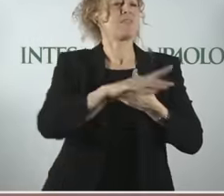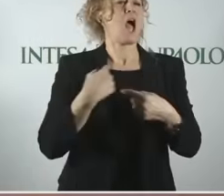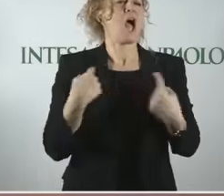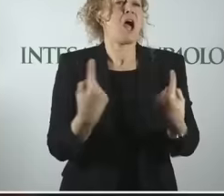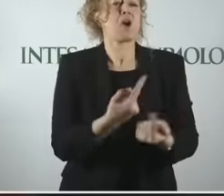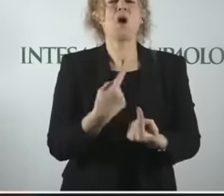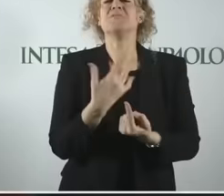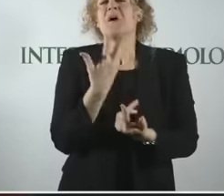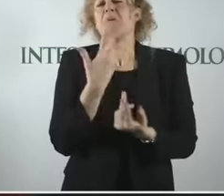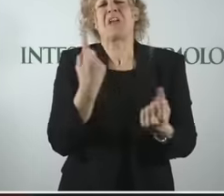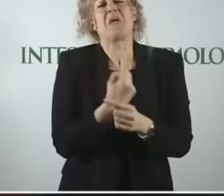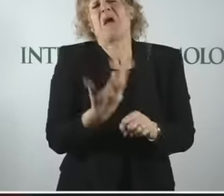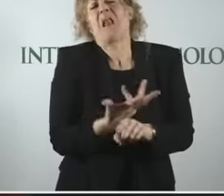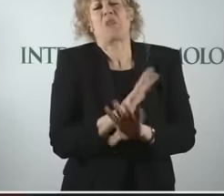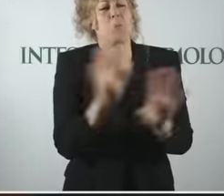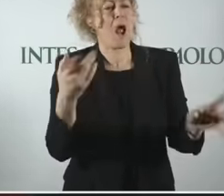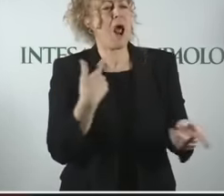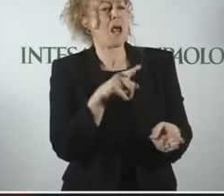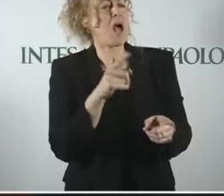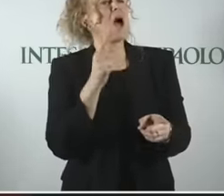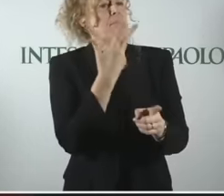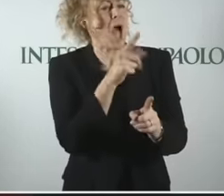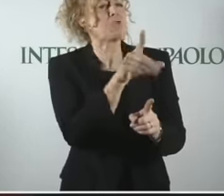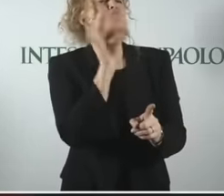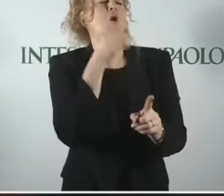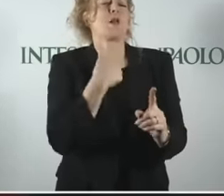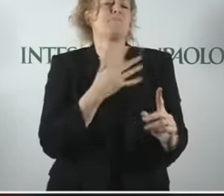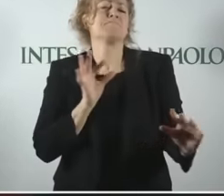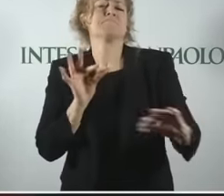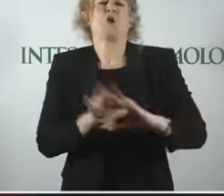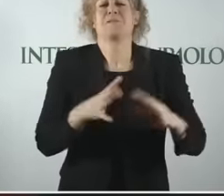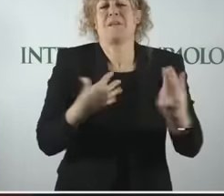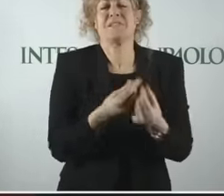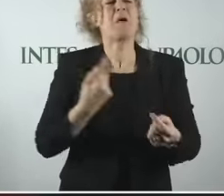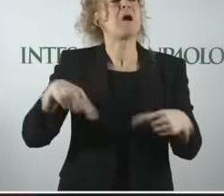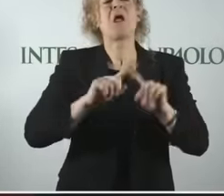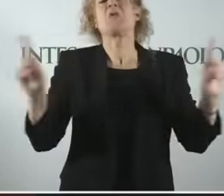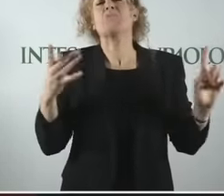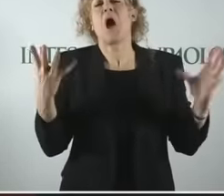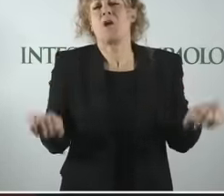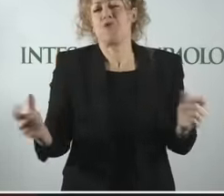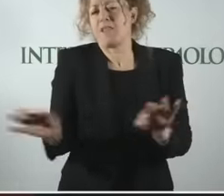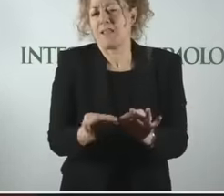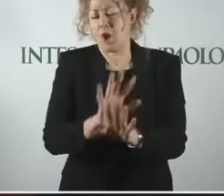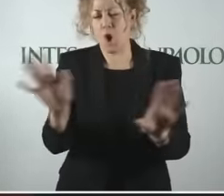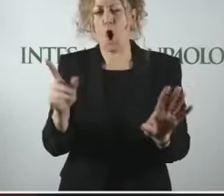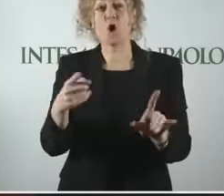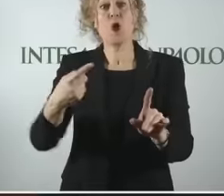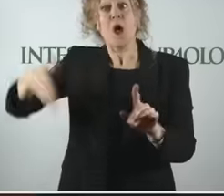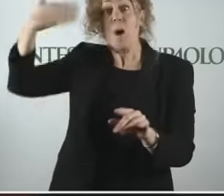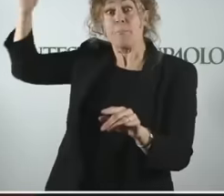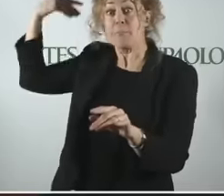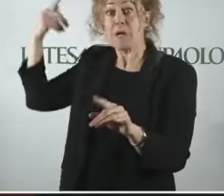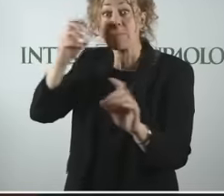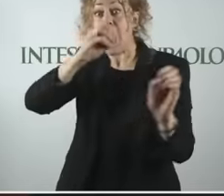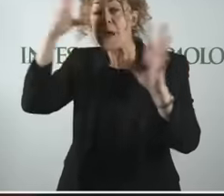naturale ti piace quella persona e decidi di spos partela o di andarci a vivere insieme eccetera e nessuno dice niente loro non se lo immaginavano neanche lontanamente che